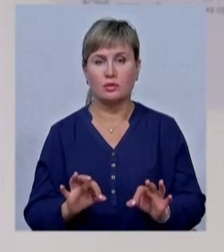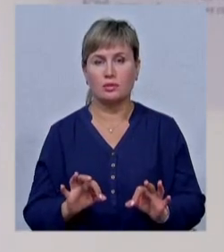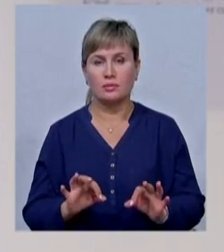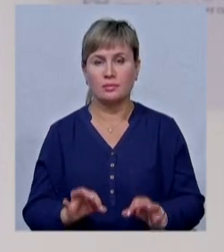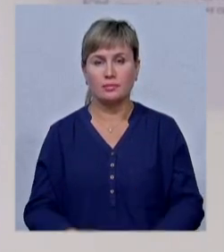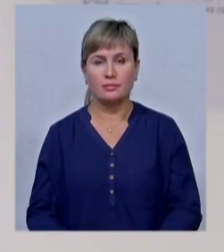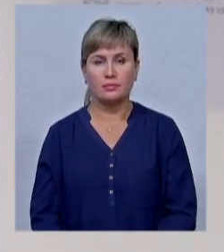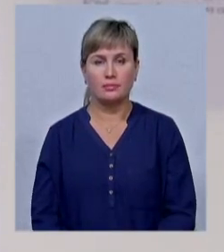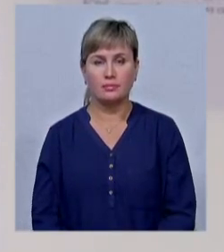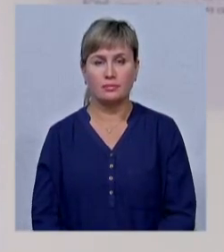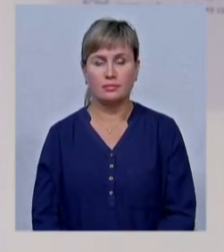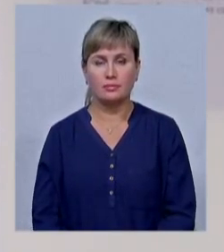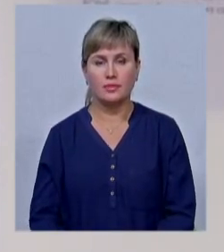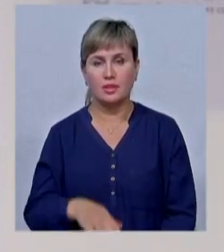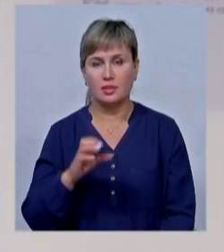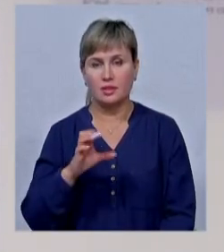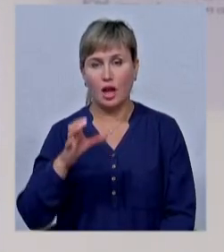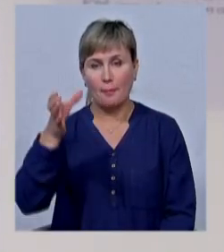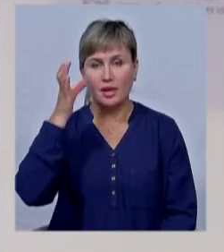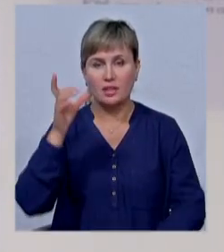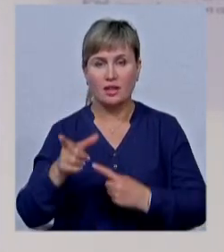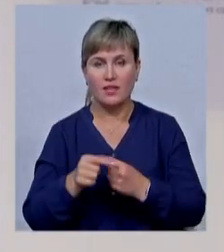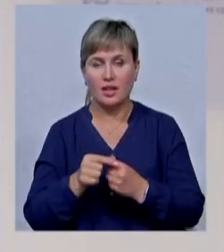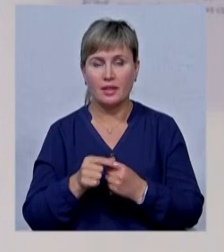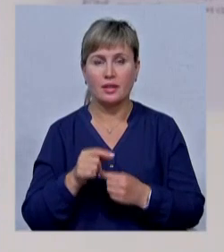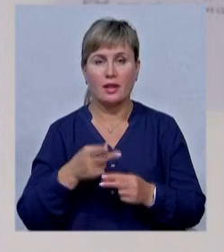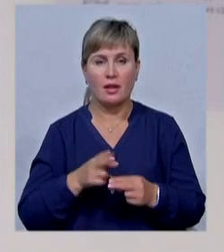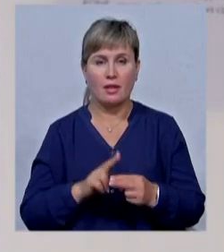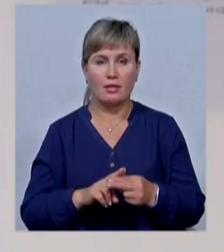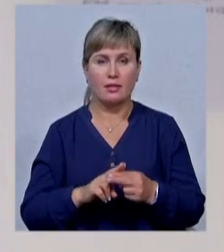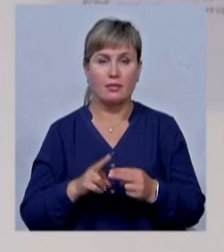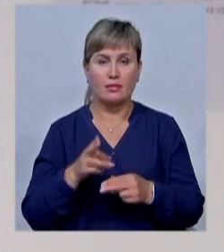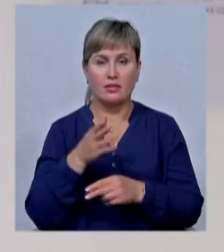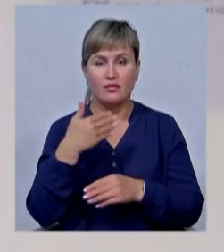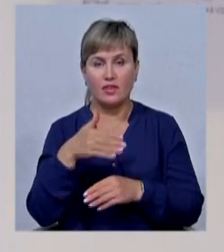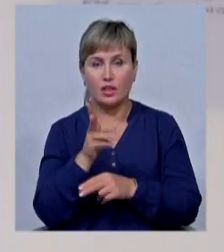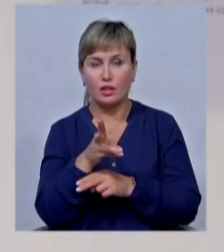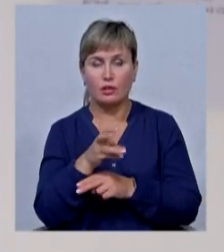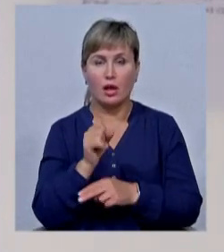с образованием в этой области. То есть это анимация, видеоарт,